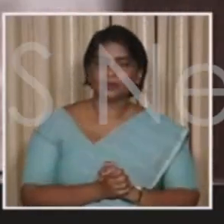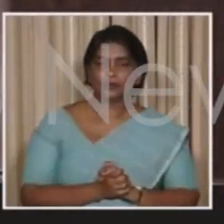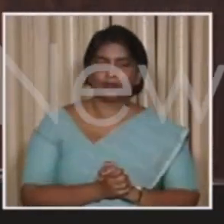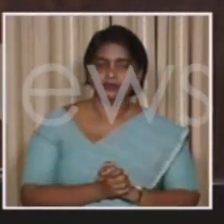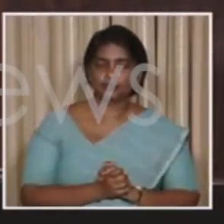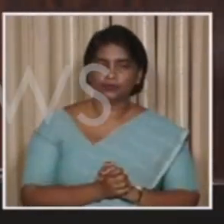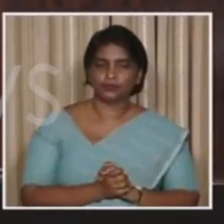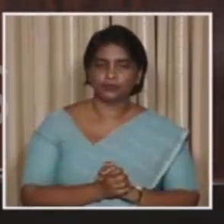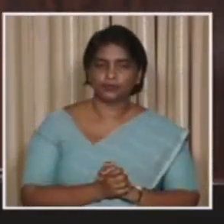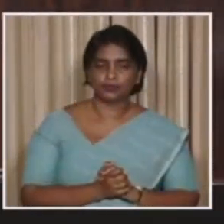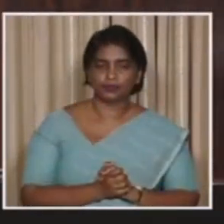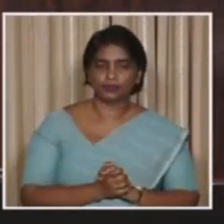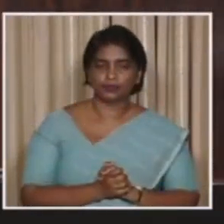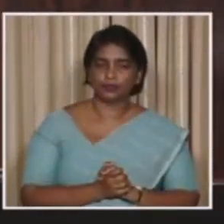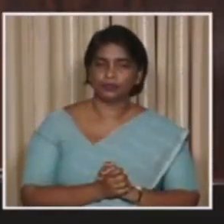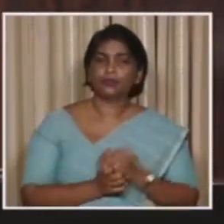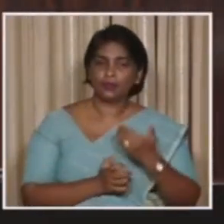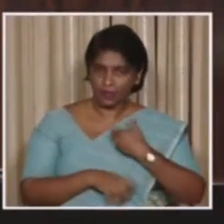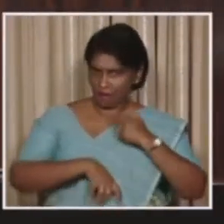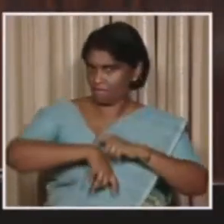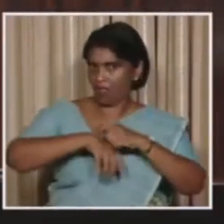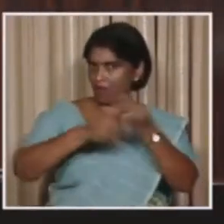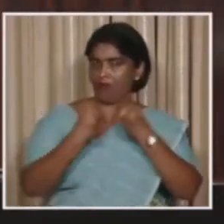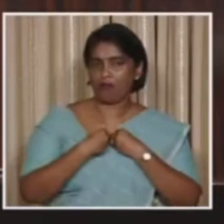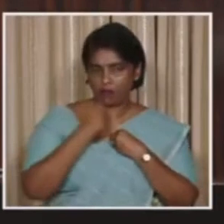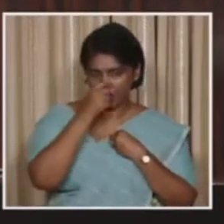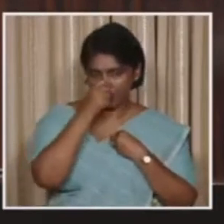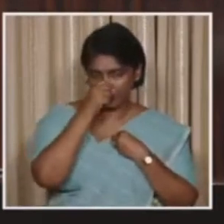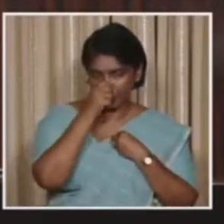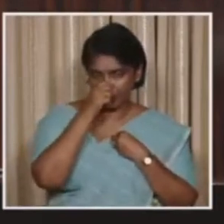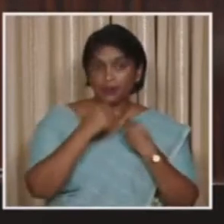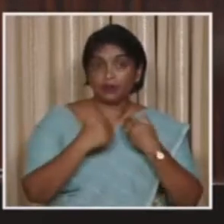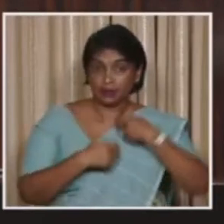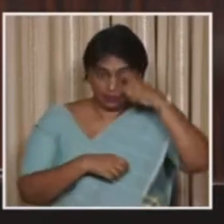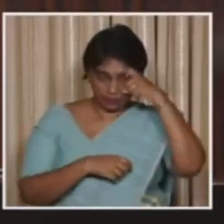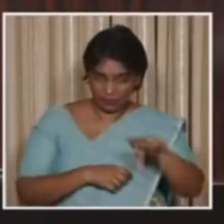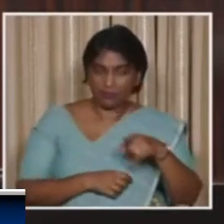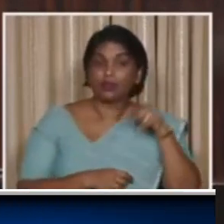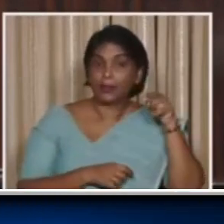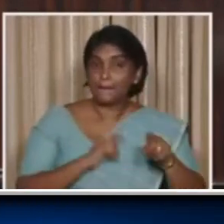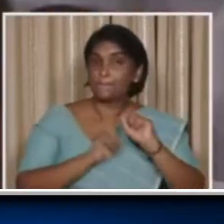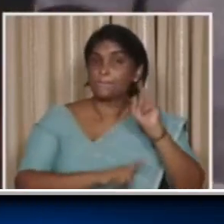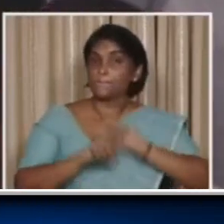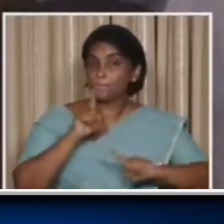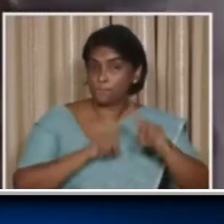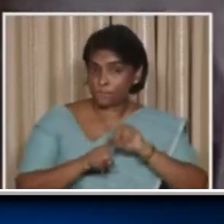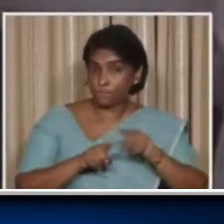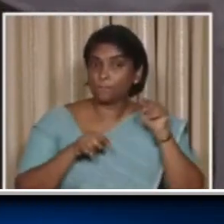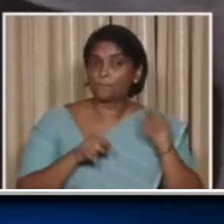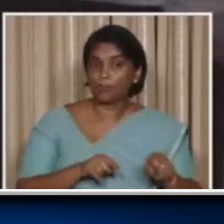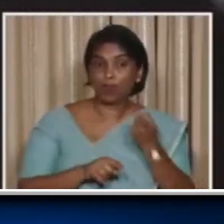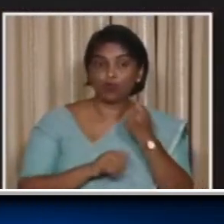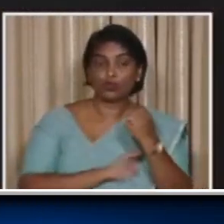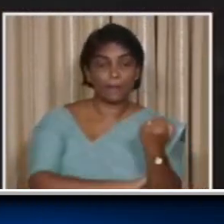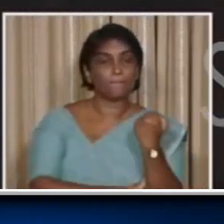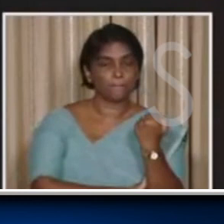හැබැයි කතානායකතුමනි මටත් වෙලාව ඕනේ ගරු කතානායකතුමා මම දැක්කා මේ පාර්ලිමේන්තුවට තමයි මූල්‍ය